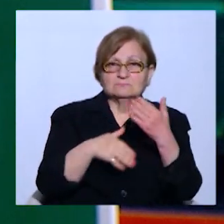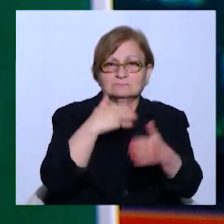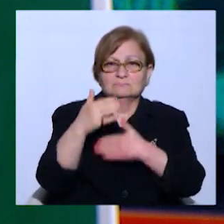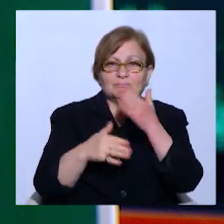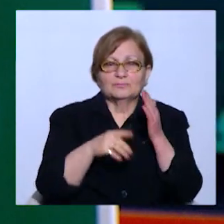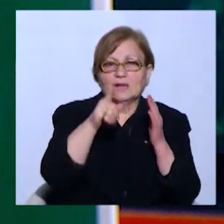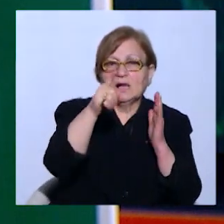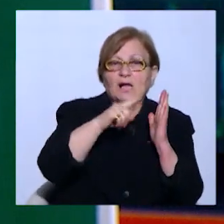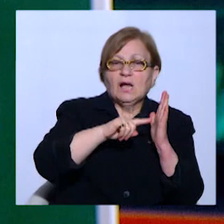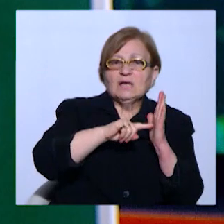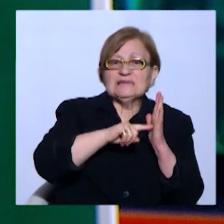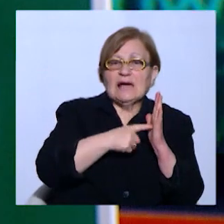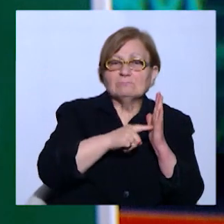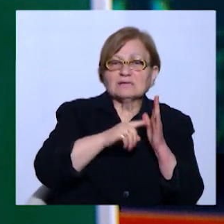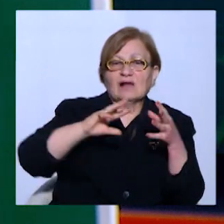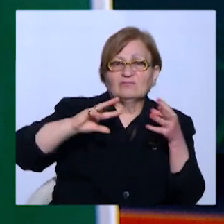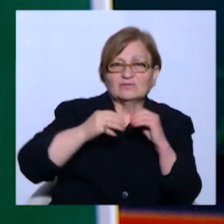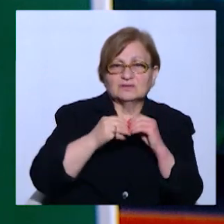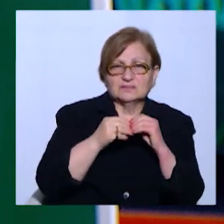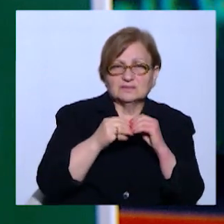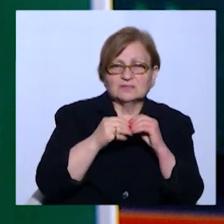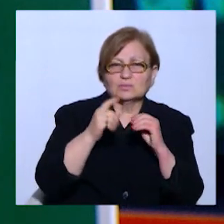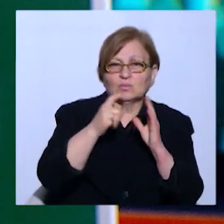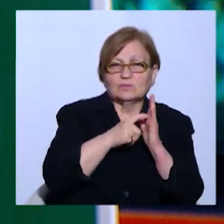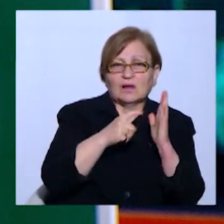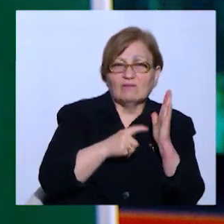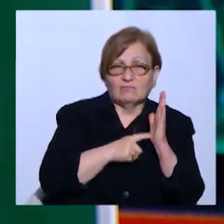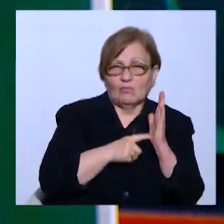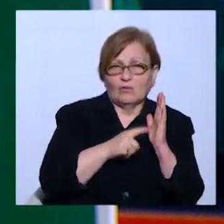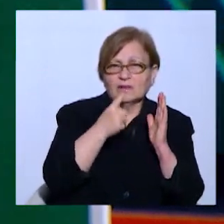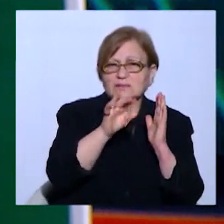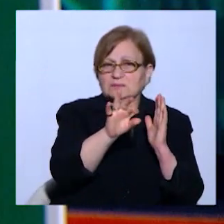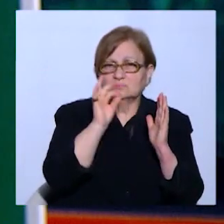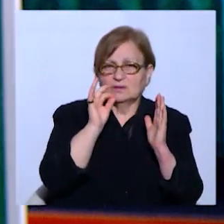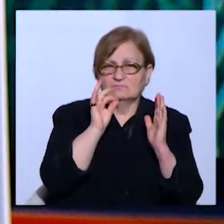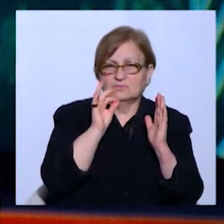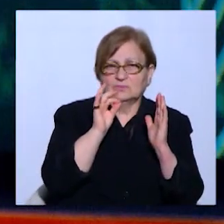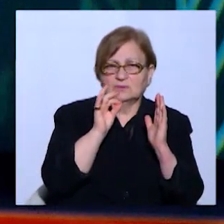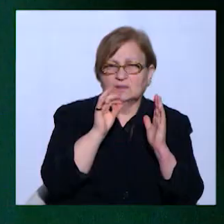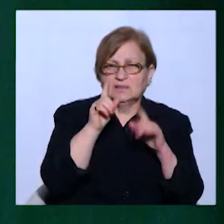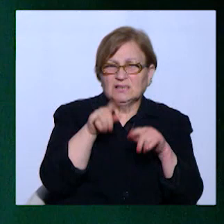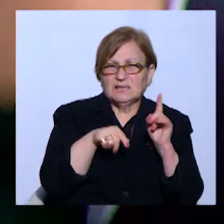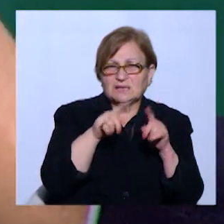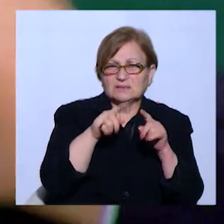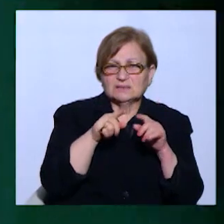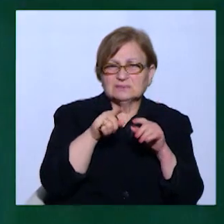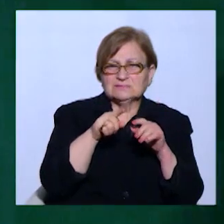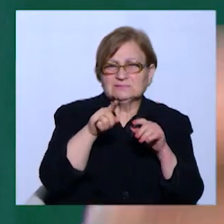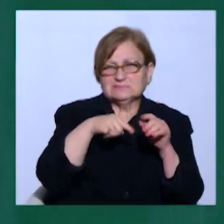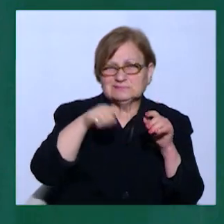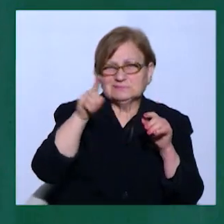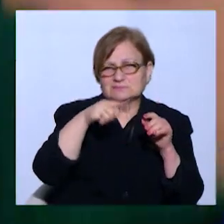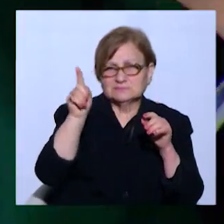ნამრავლი რომ გავყო რაღაცა რიცხვზე. ერთ-ერთი თანამამრავლი უნდა გავყო, ხო? და ხანდახან ამას ვაკეთებ ხოლმე, ამასაც გადაუსმევ და